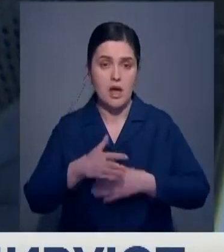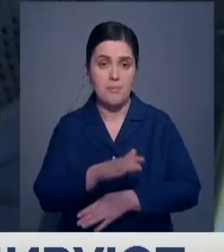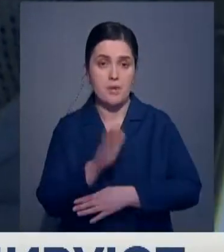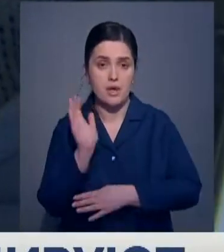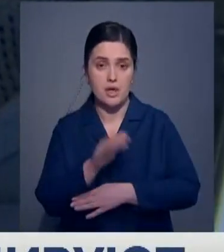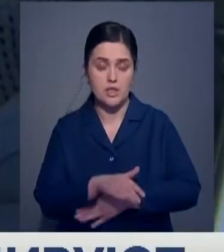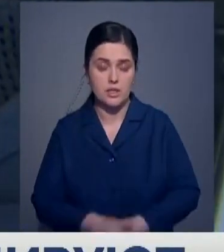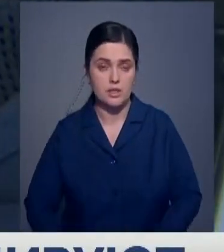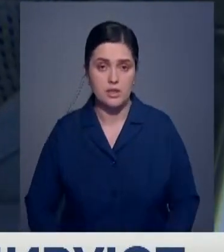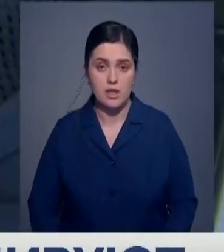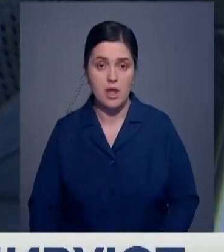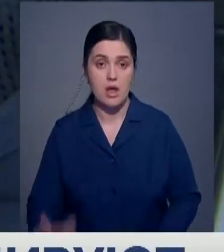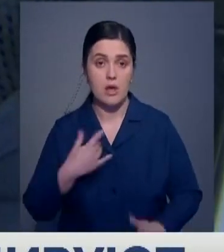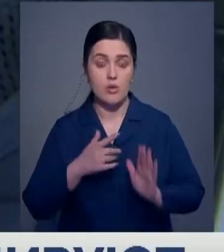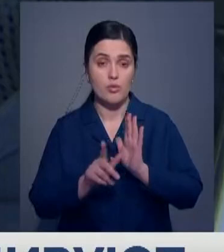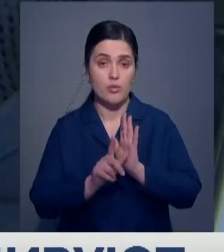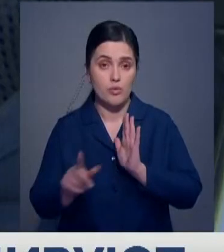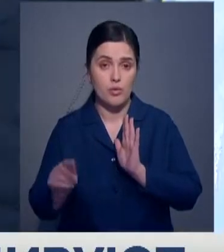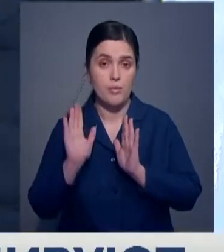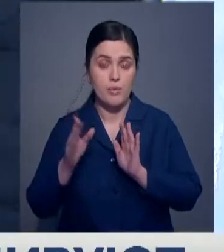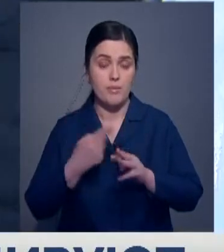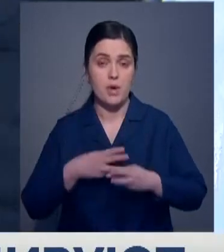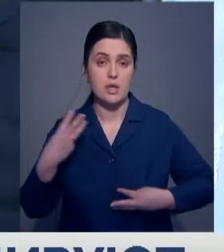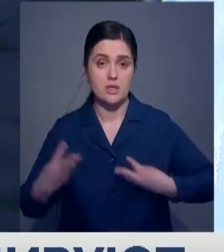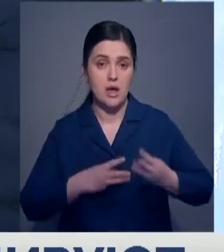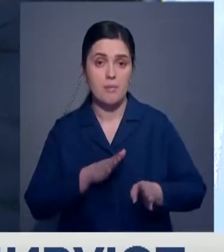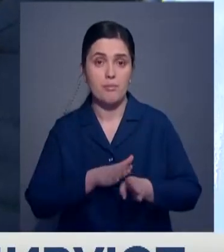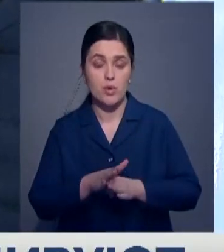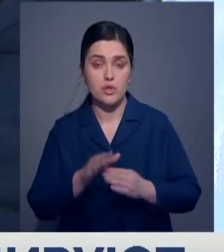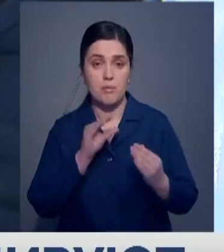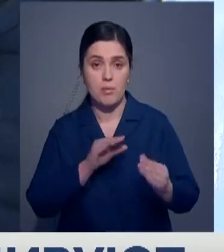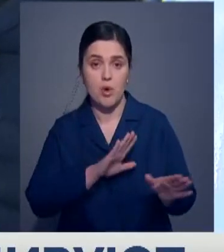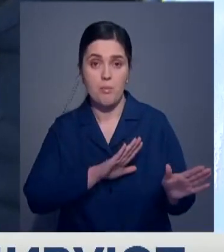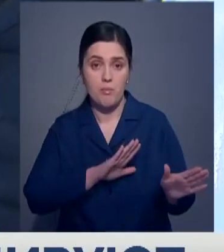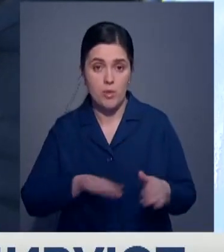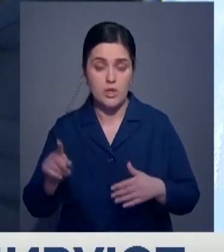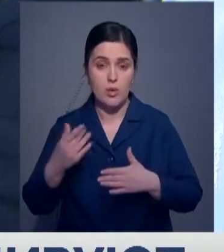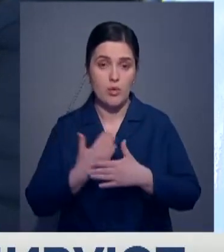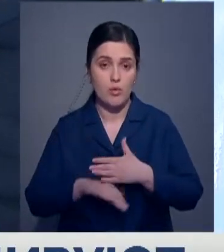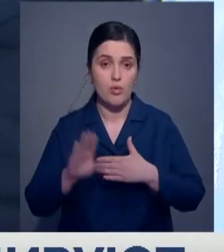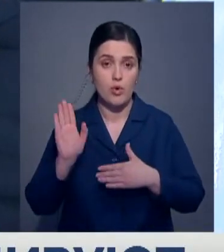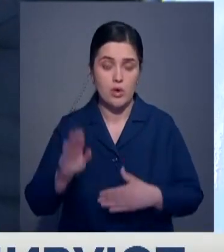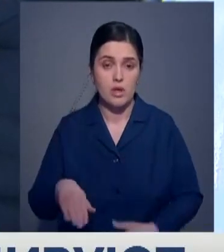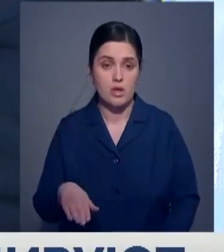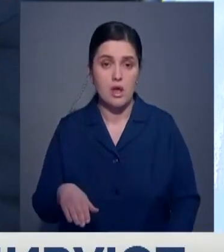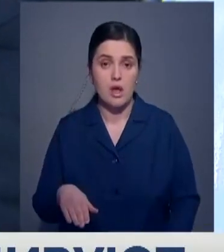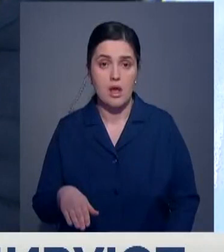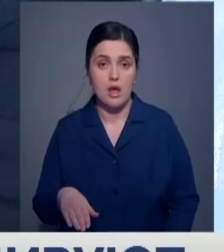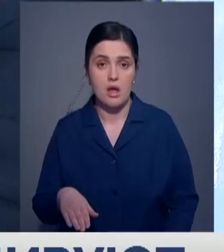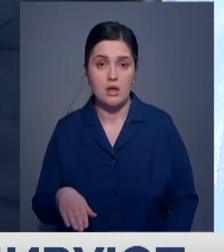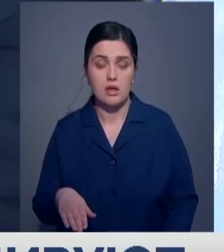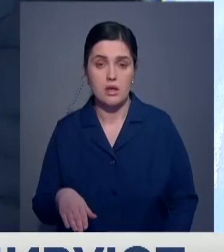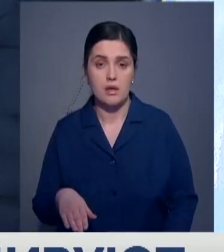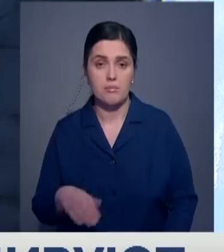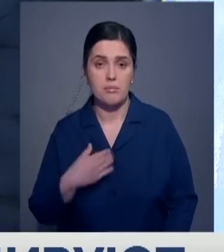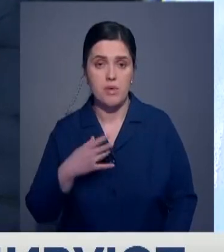Перед выездом начинаем дезинфицировать машину полностью. И после того, как клиент выходит, мы уже, собственно, не так уж